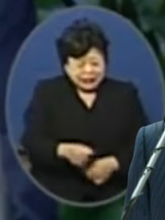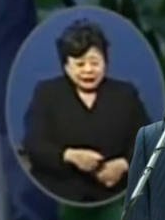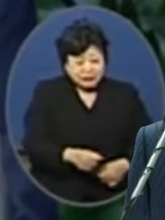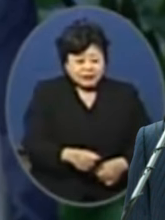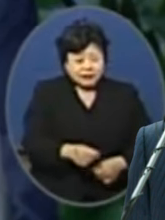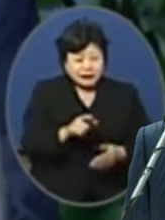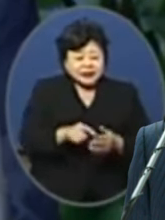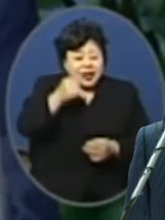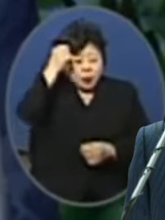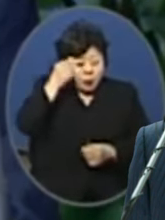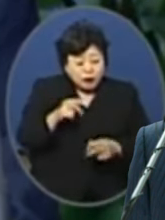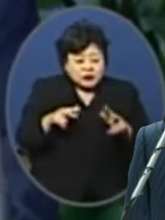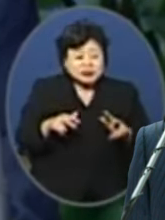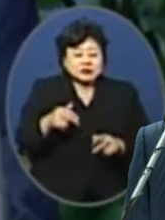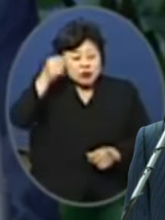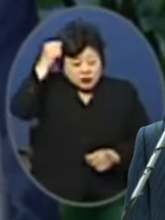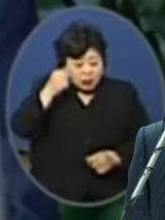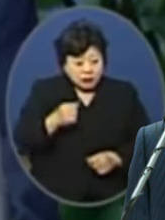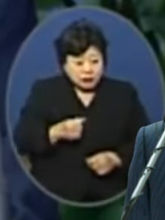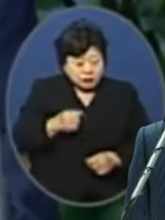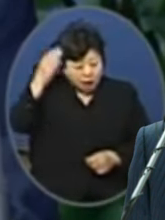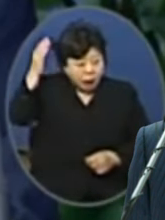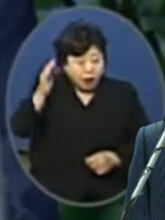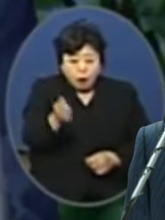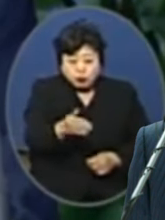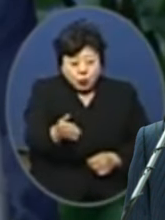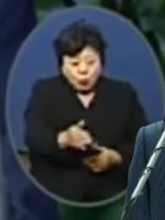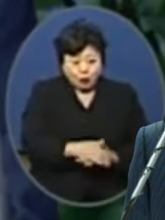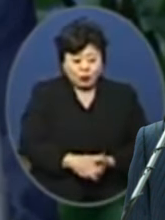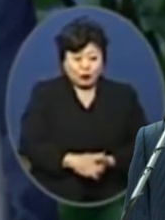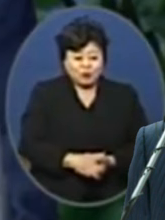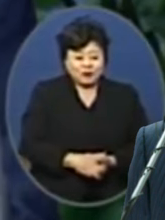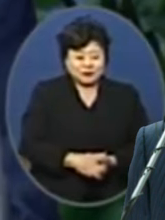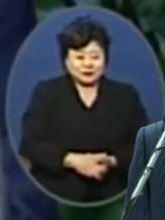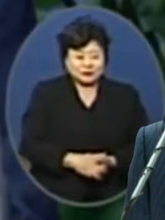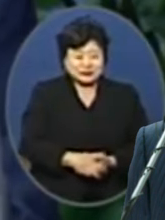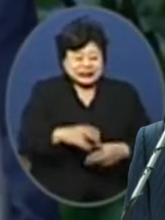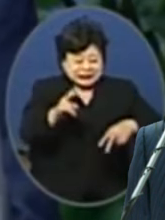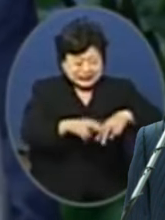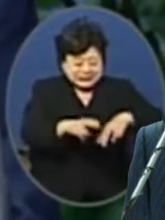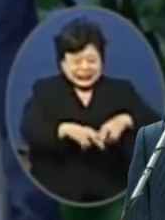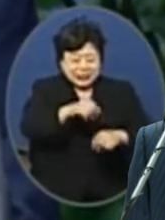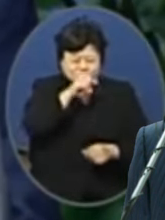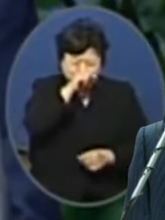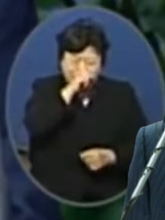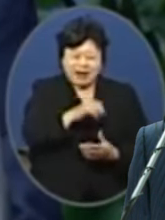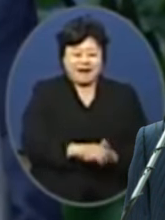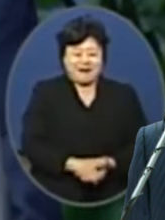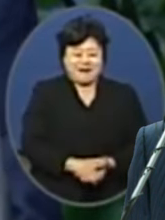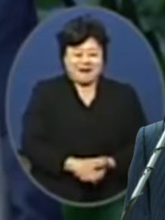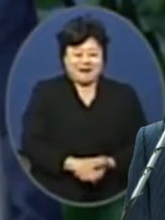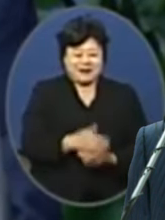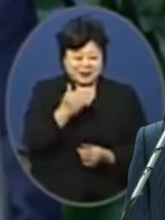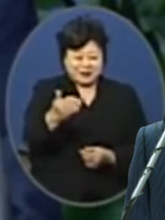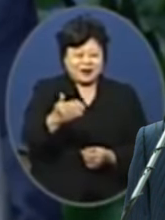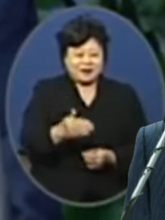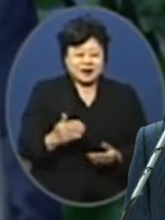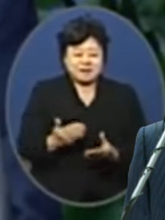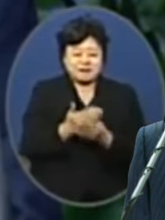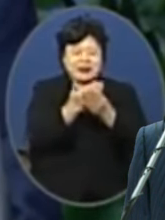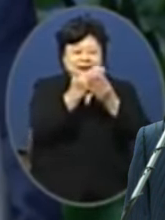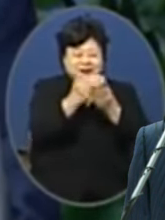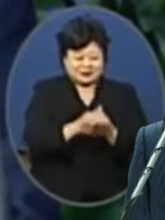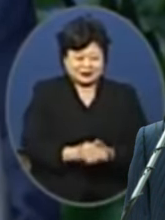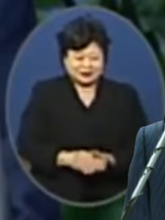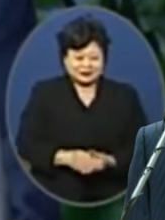그때 외 안 오는 거 지금도 알아요 어 버렸어요 징계는 좋은 것입니다 여러분에게 발전을 할 수